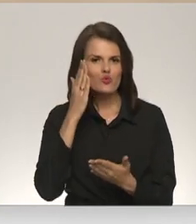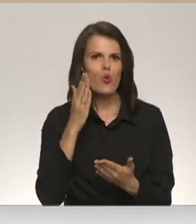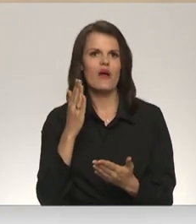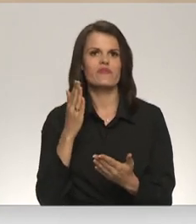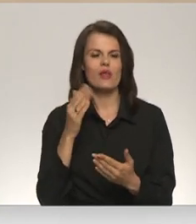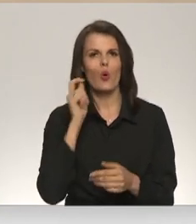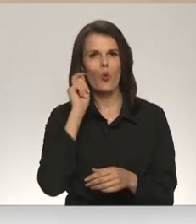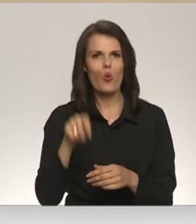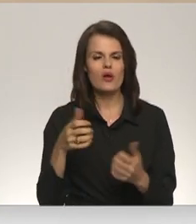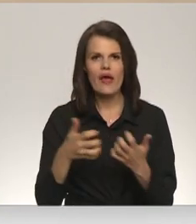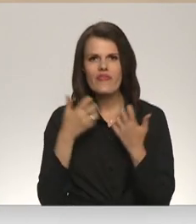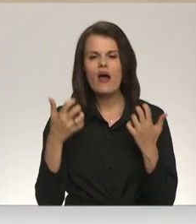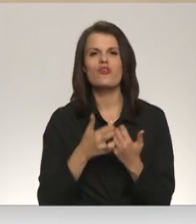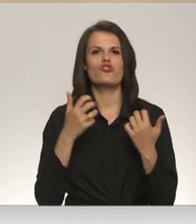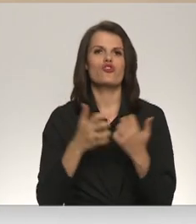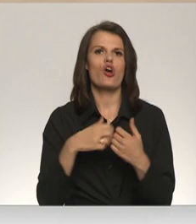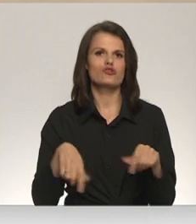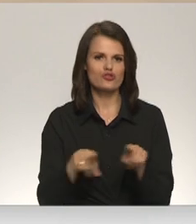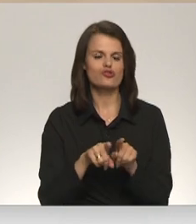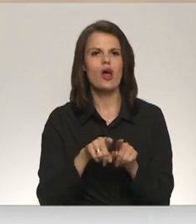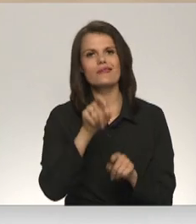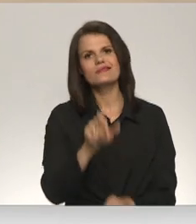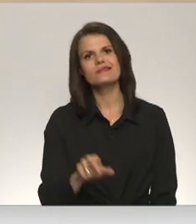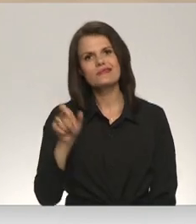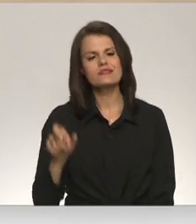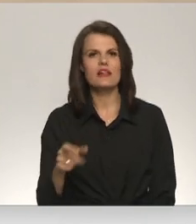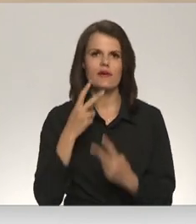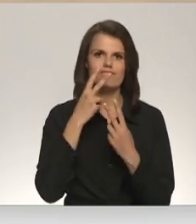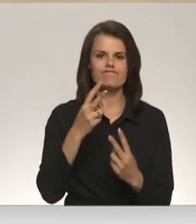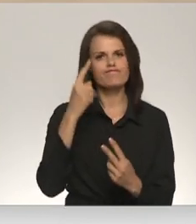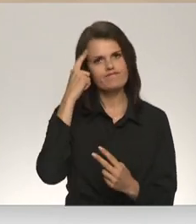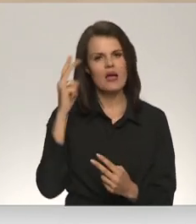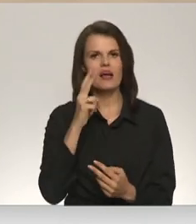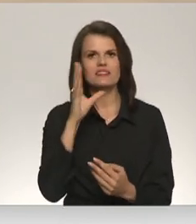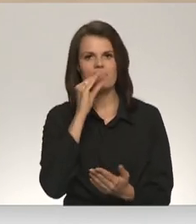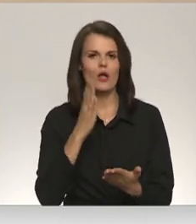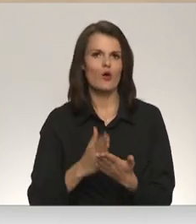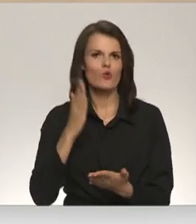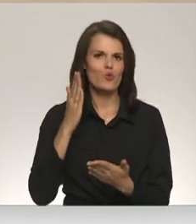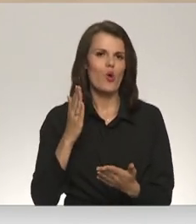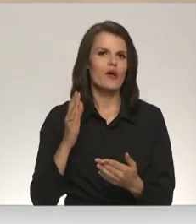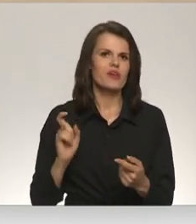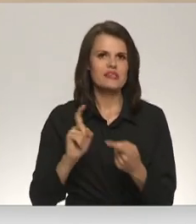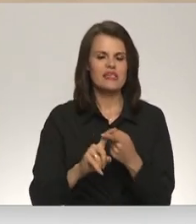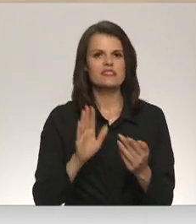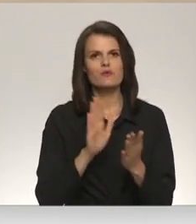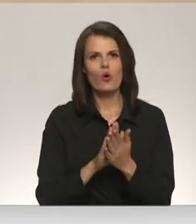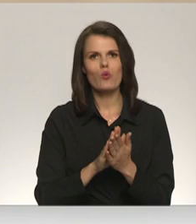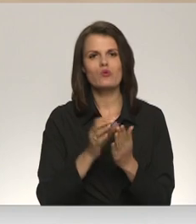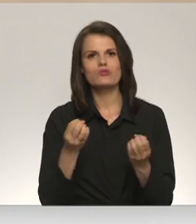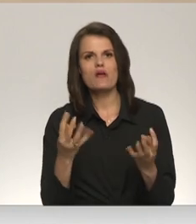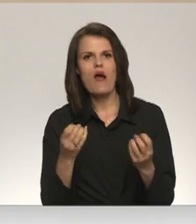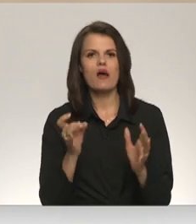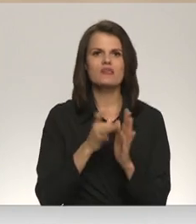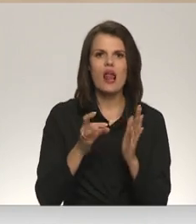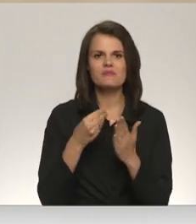skaitā Ukrainas karu, gan arī nu, teiksim, tādu iedzīvotāju vērtējumu par to, kas varētu notikt attiecībā uz enerģijas cenām un